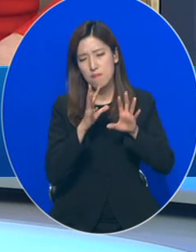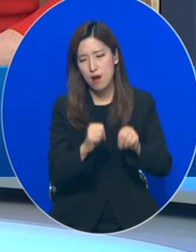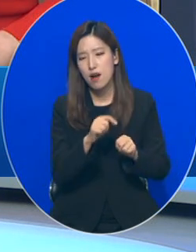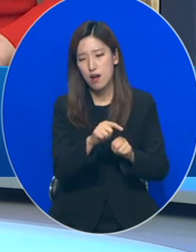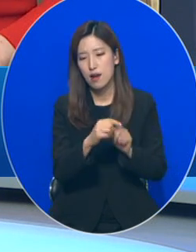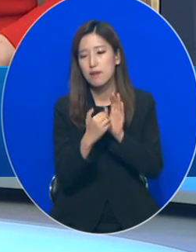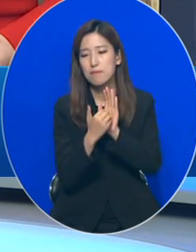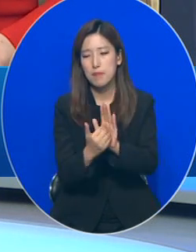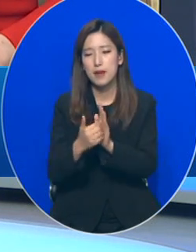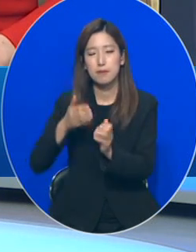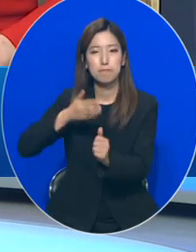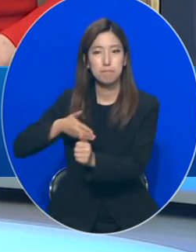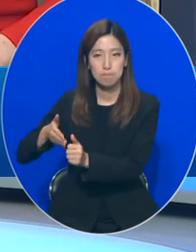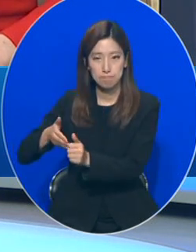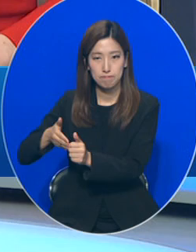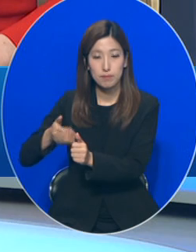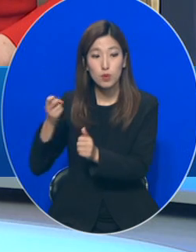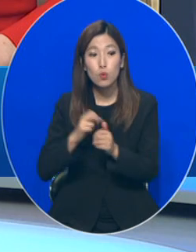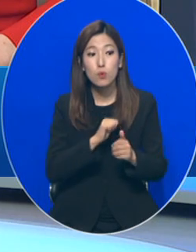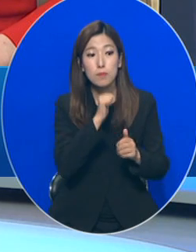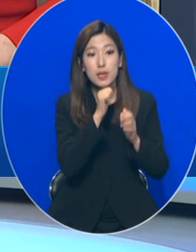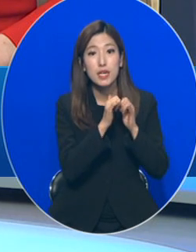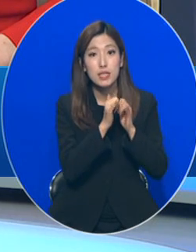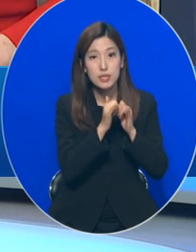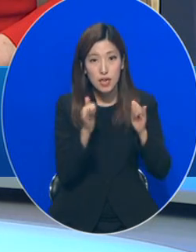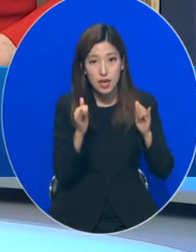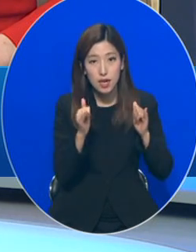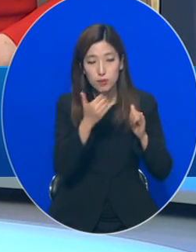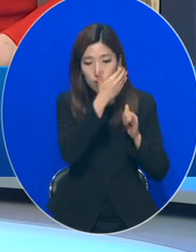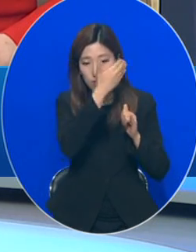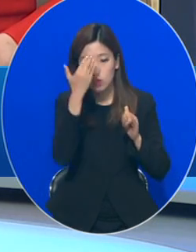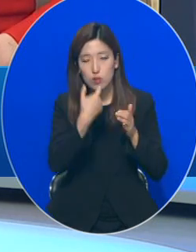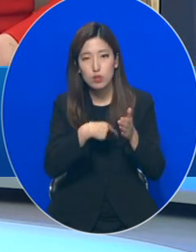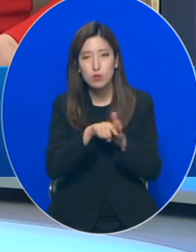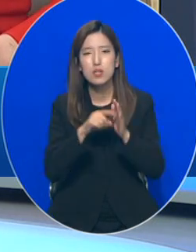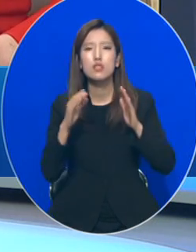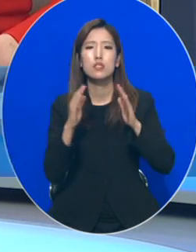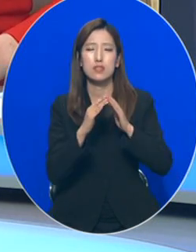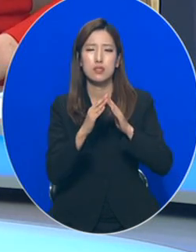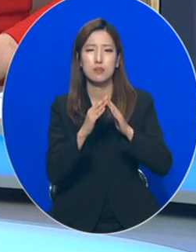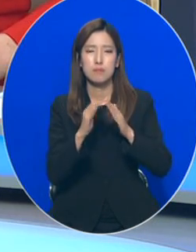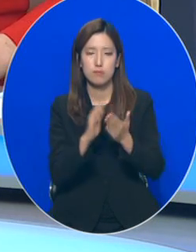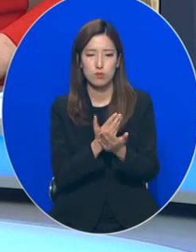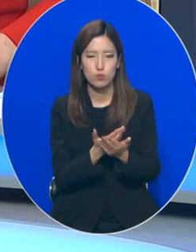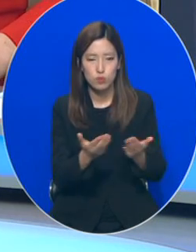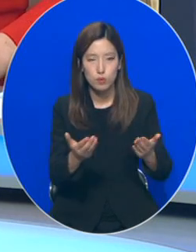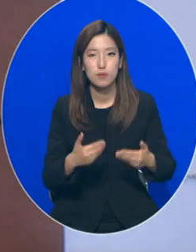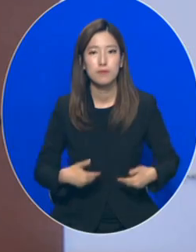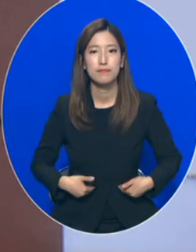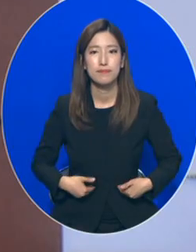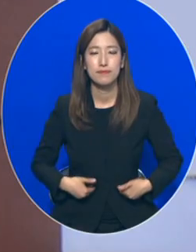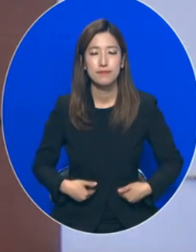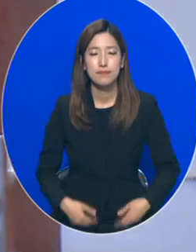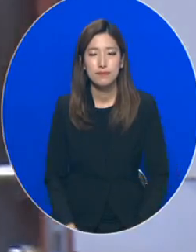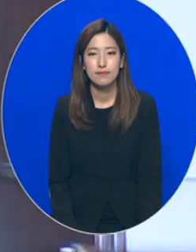청년의 주거안정 대책을 강력히 추진하겠다고 밝혔습니다. 정유림 기자입니다.